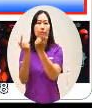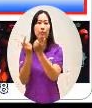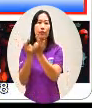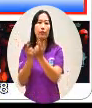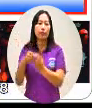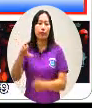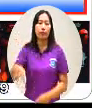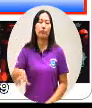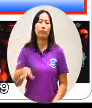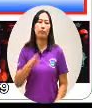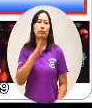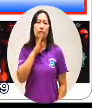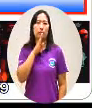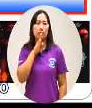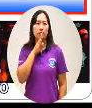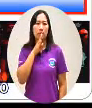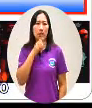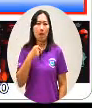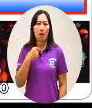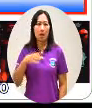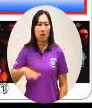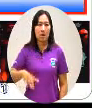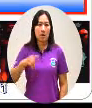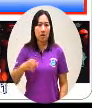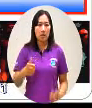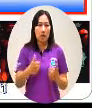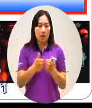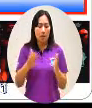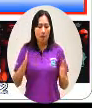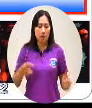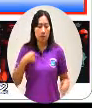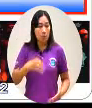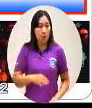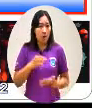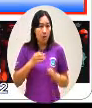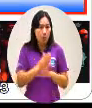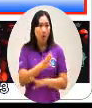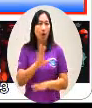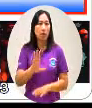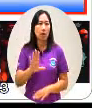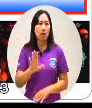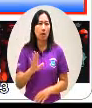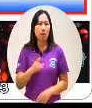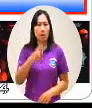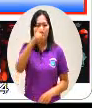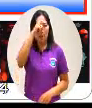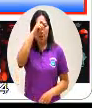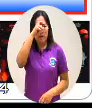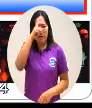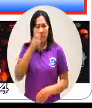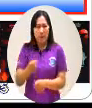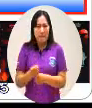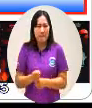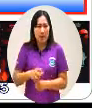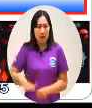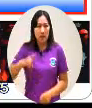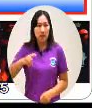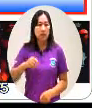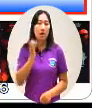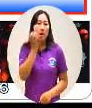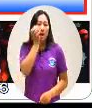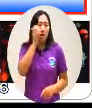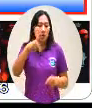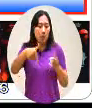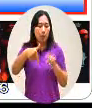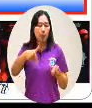单位吼来注意一下吼。这伫第一会期我就提出啦吼，希望啊当争取第一座石化博物馆。来临门啦，哦，这有